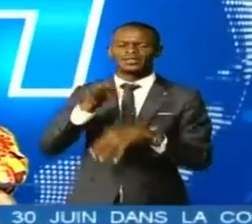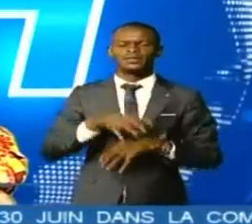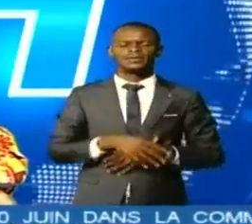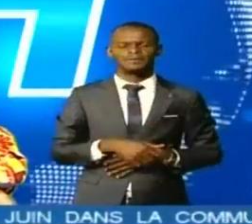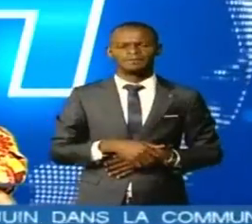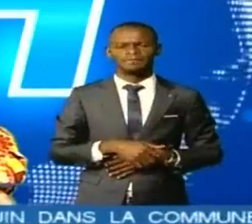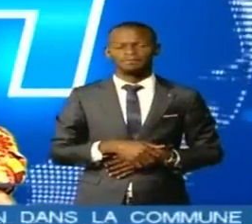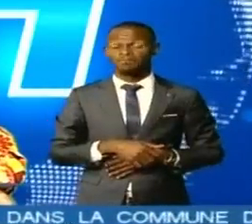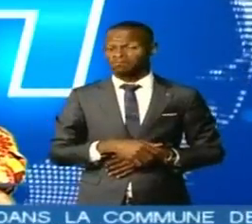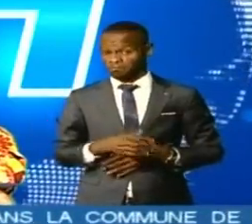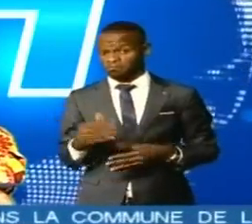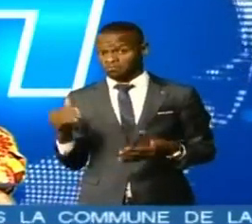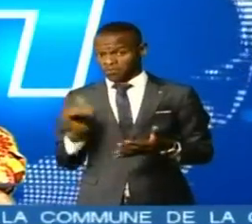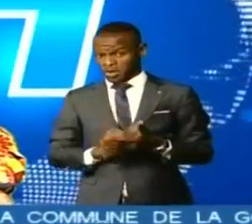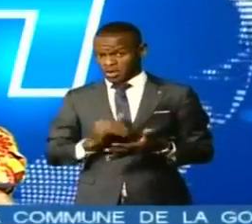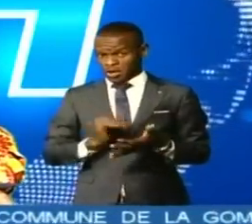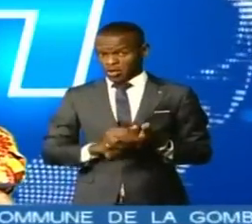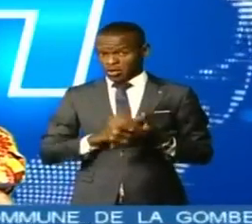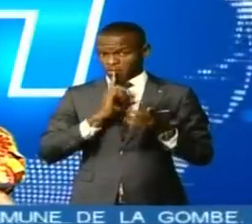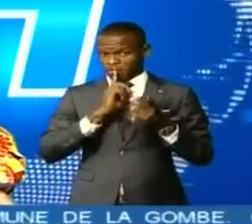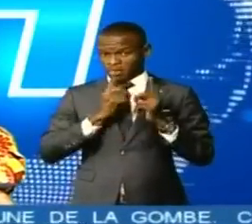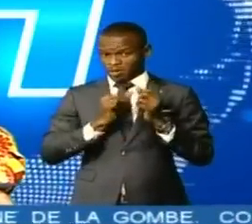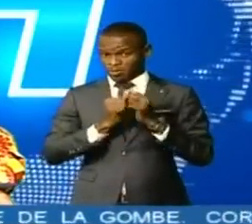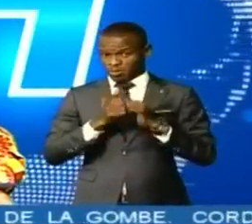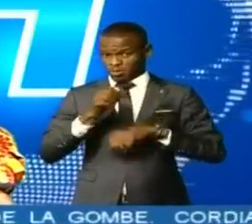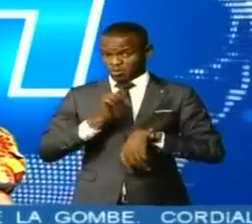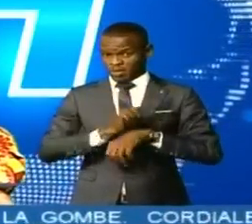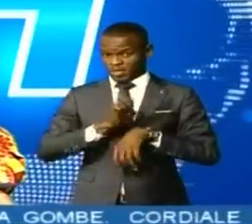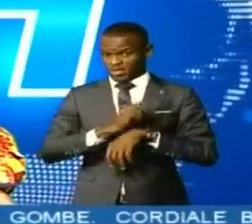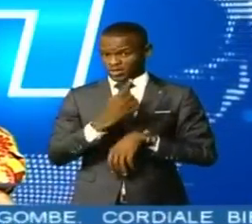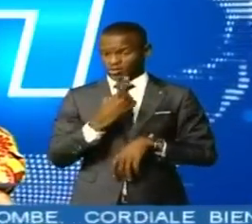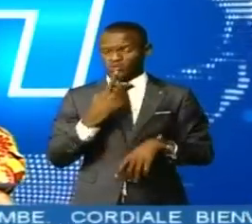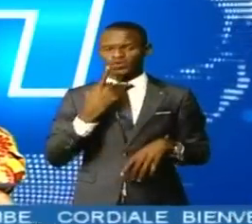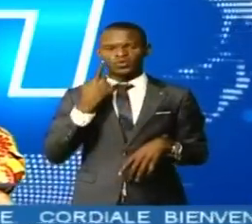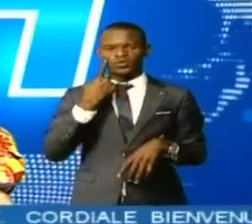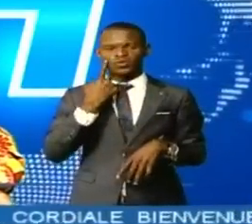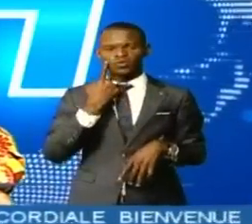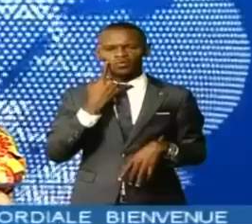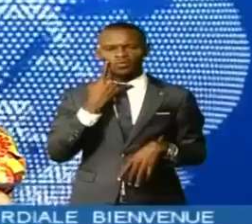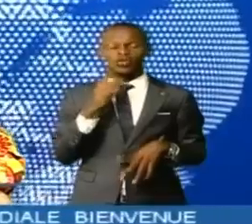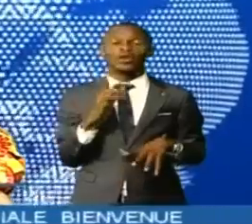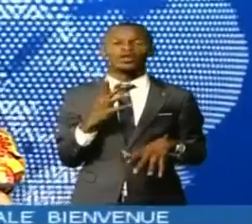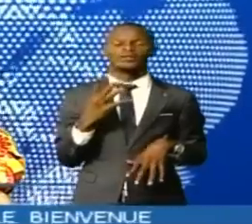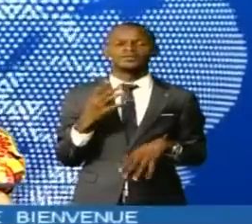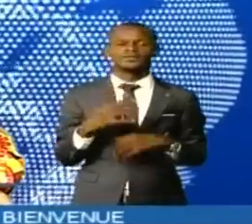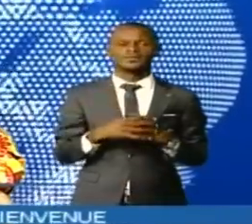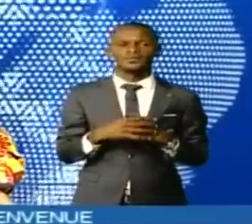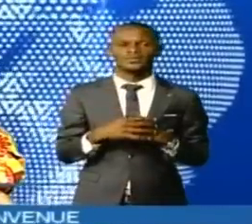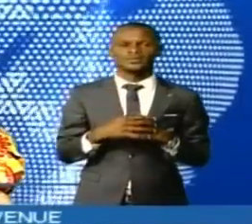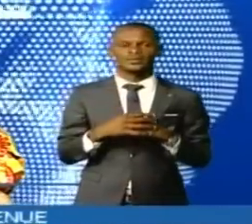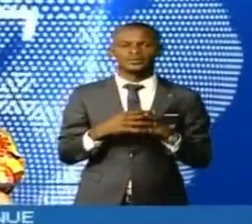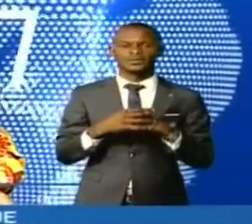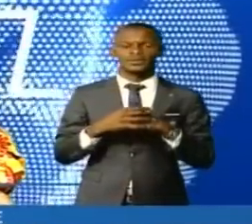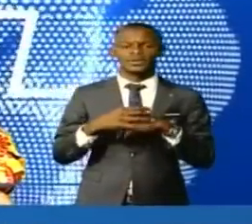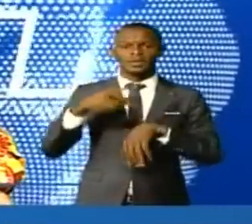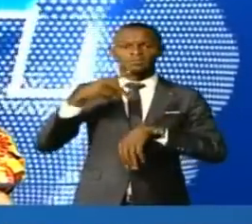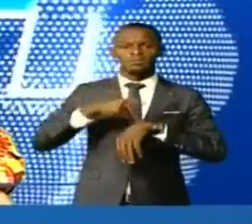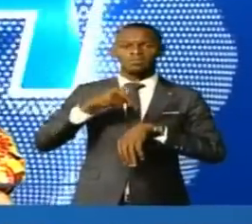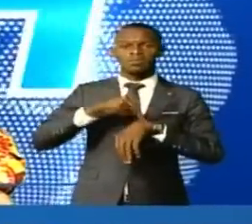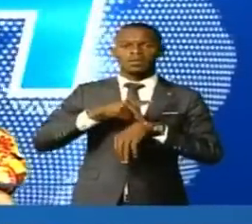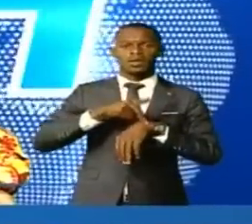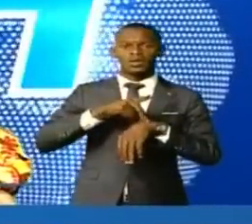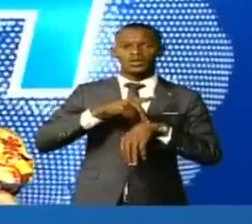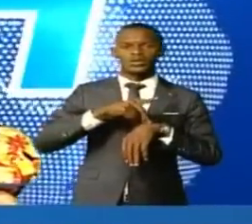Restons dans ce chapitre pour parler également de la célébration du centenaire du diocèse d'Idiofa dans la province du